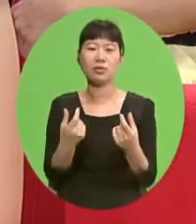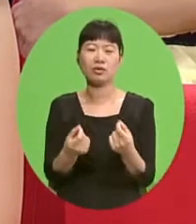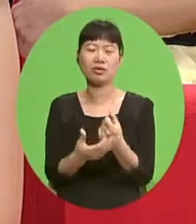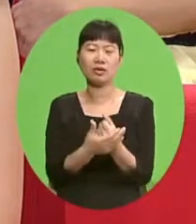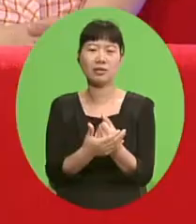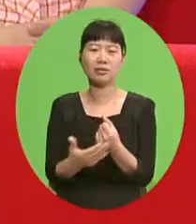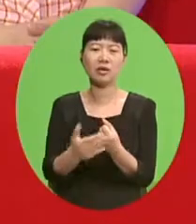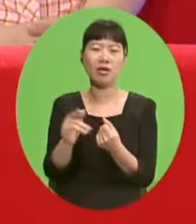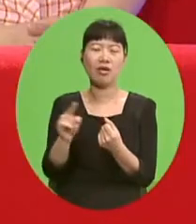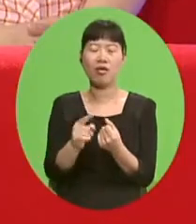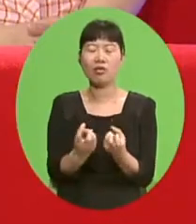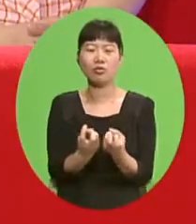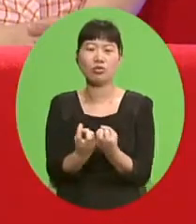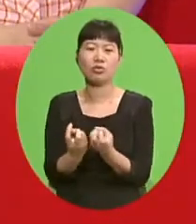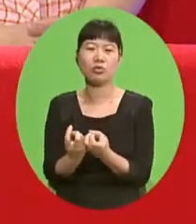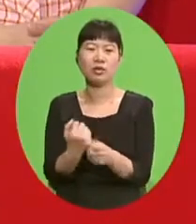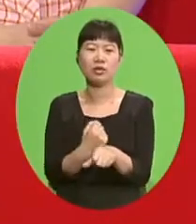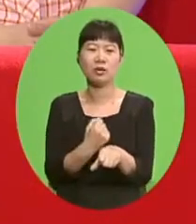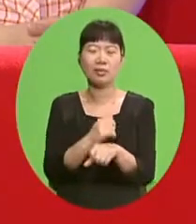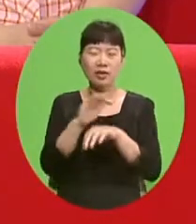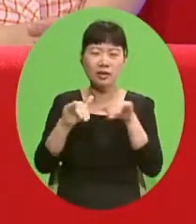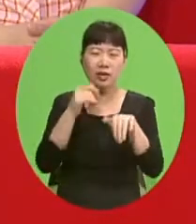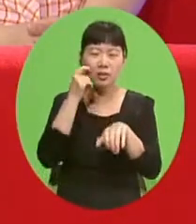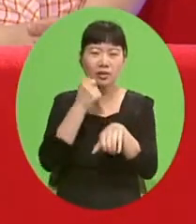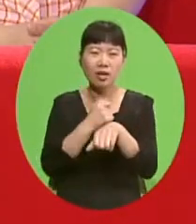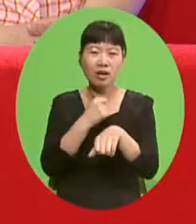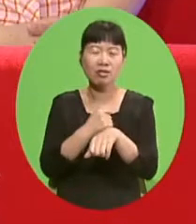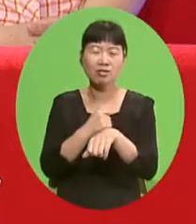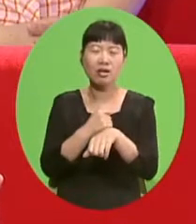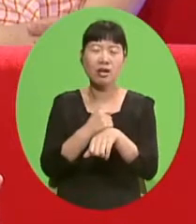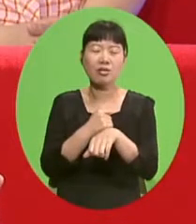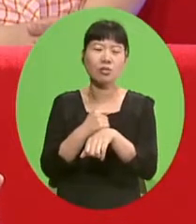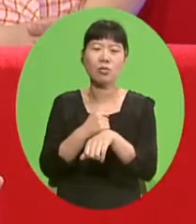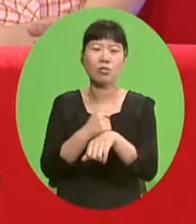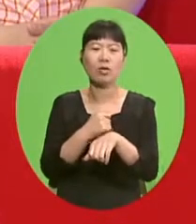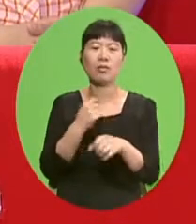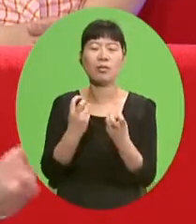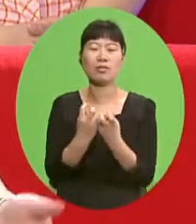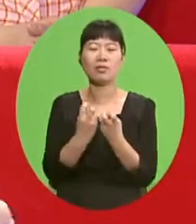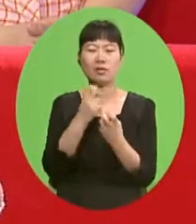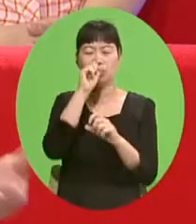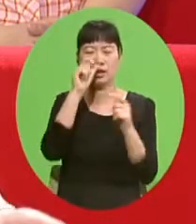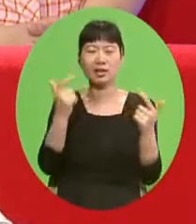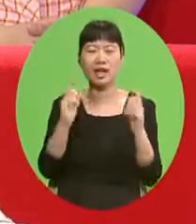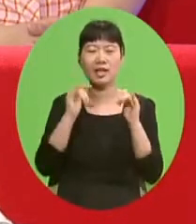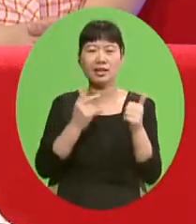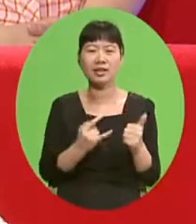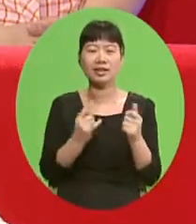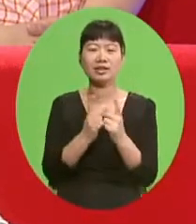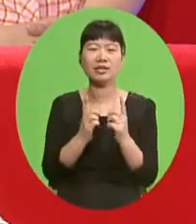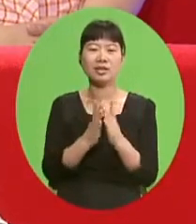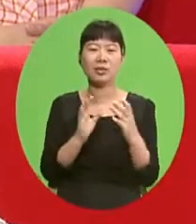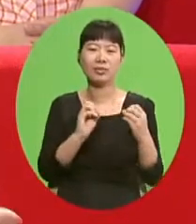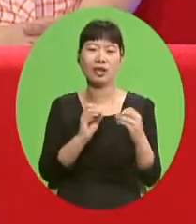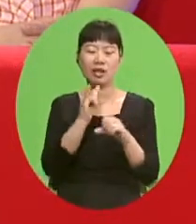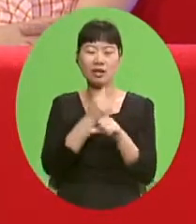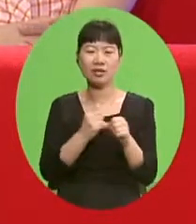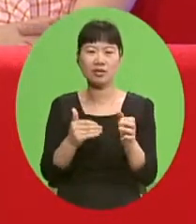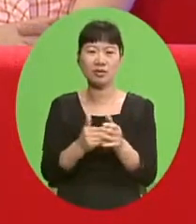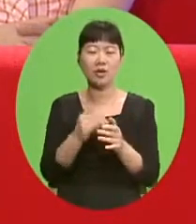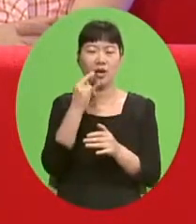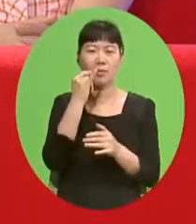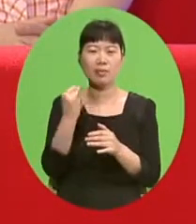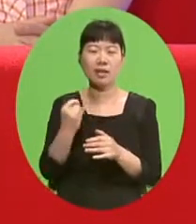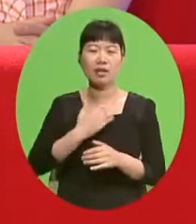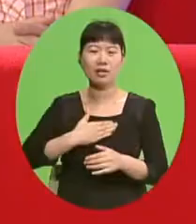해서 어쩔 줄 몰라 하면서 개입을 못하고 전전긍긍하는 것도 별로 좋은 방법은 아니에요. 아이하고는 얘기를 직접적으로 나누시고요.